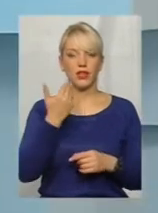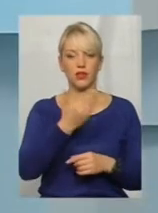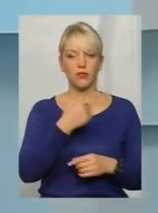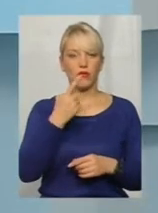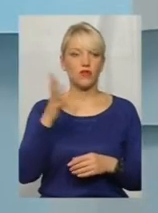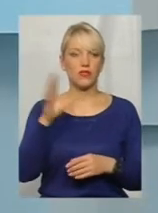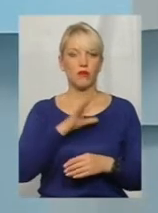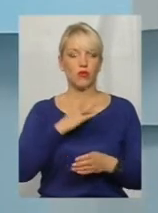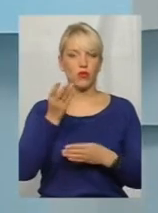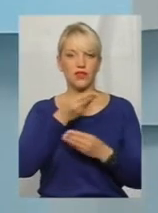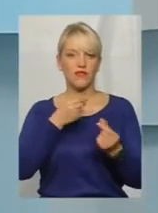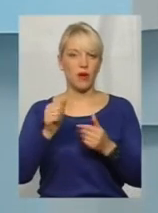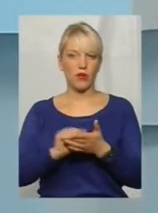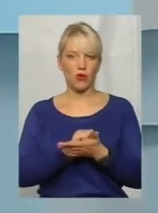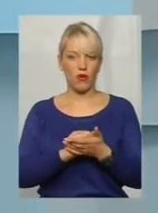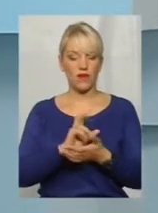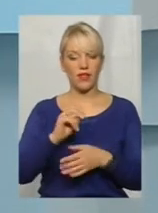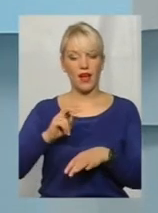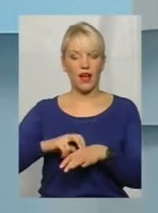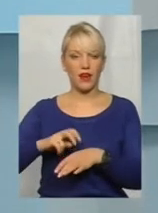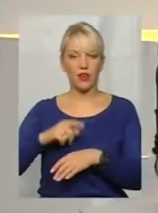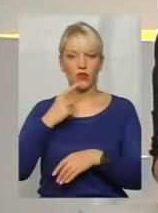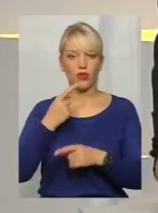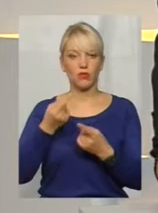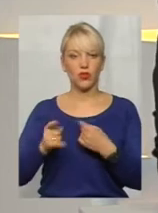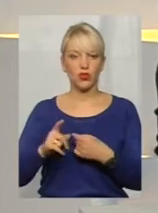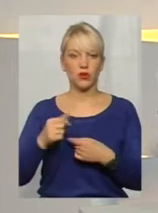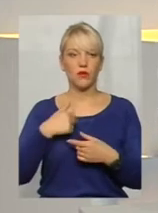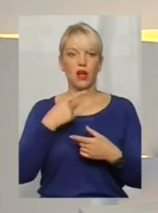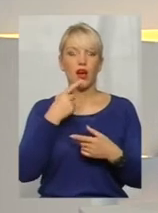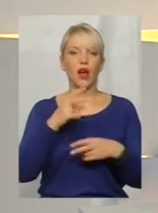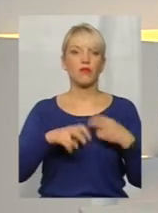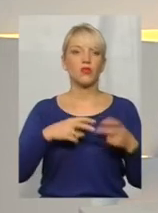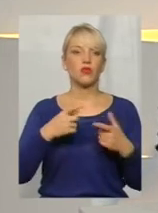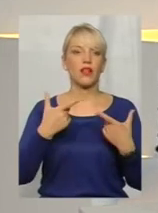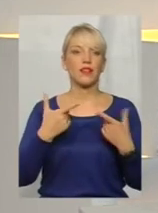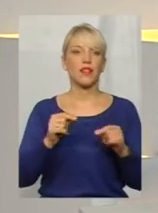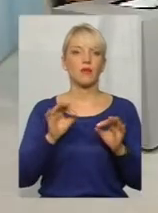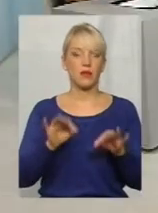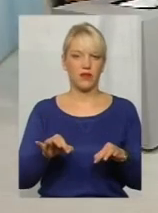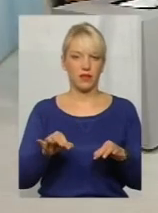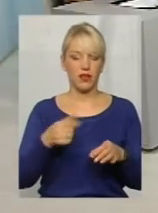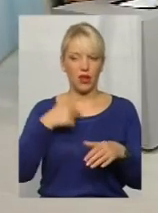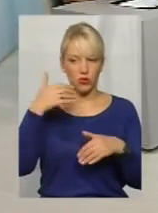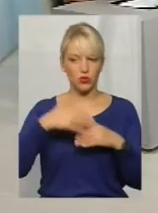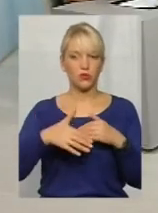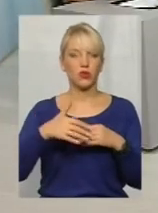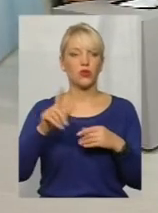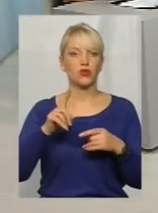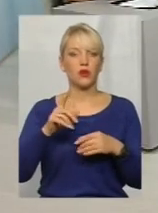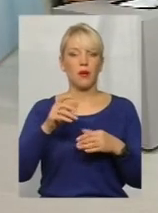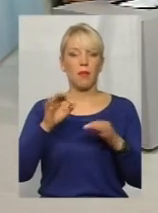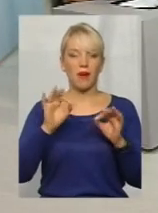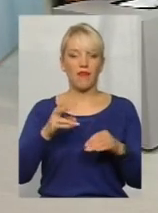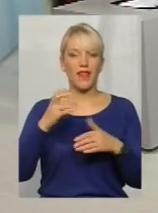було сфабриковано. А лікарі говорять іншу позицію. А ми шукаємо, де правда. Я розумію, що вона, напевно, десь посередині, але все ж таки,